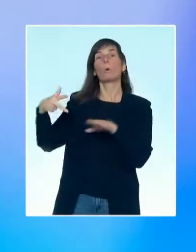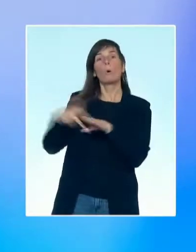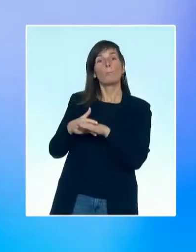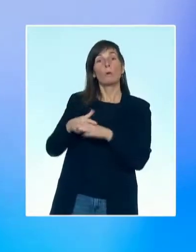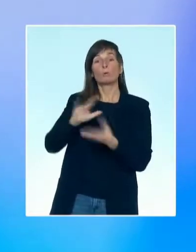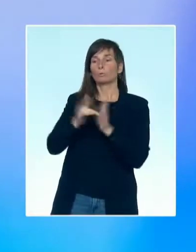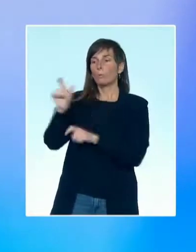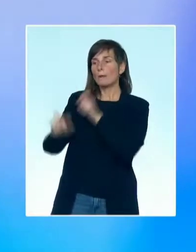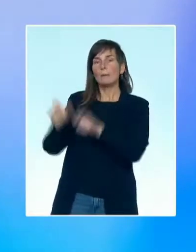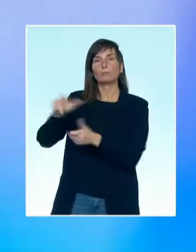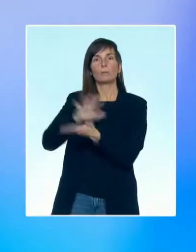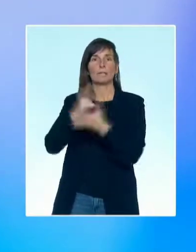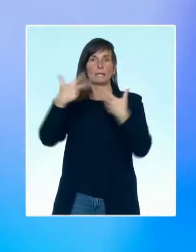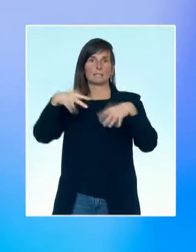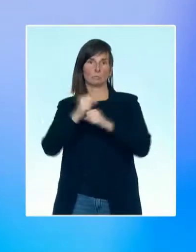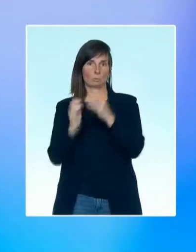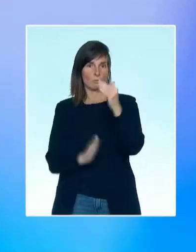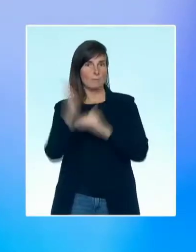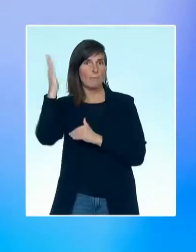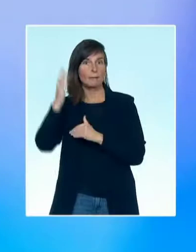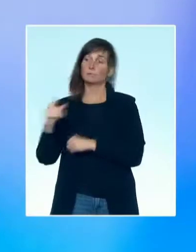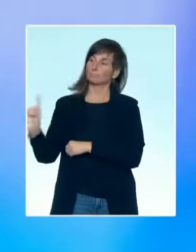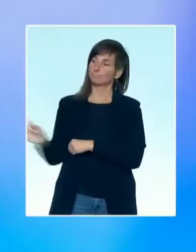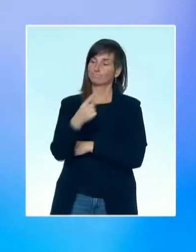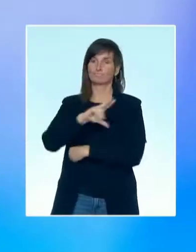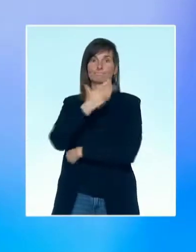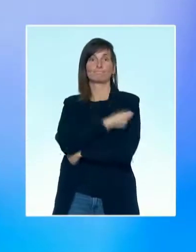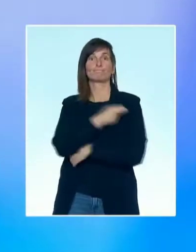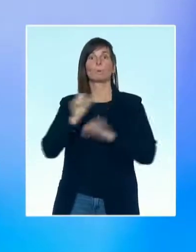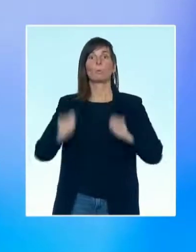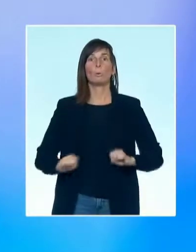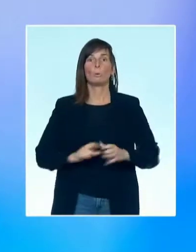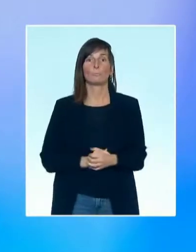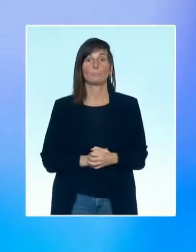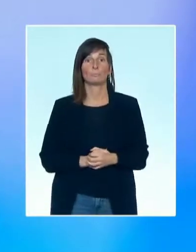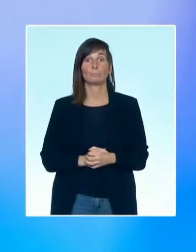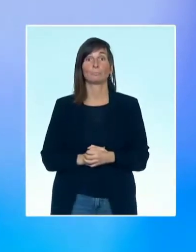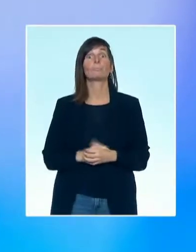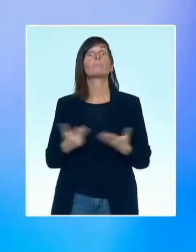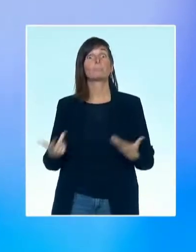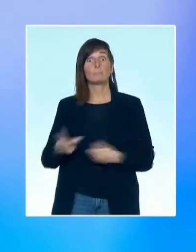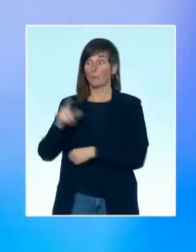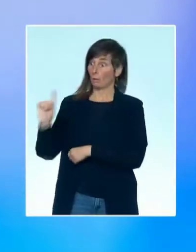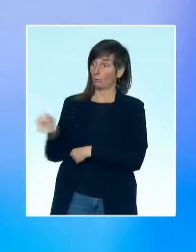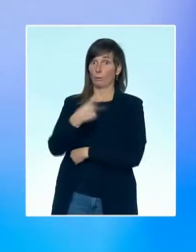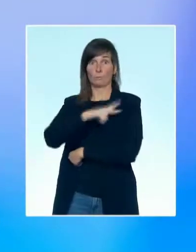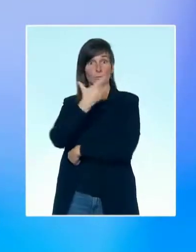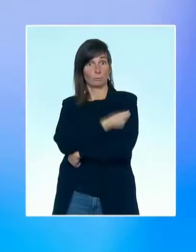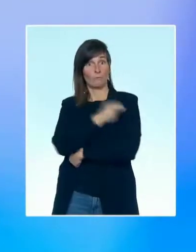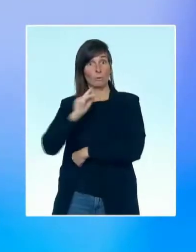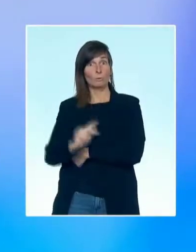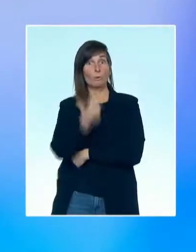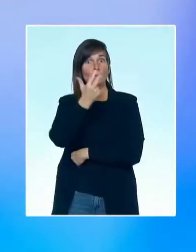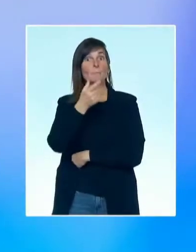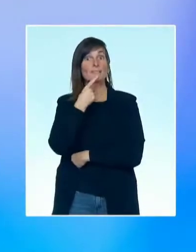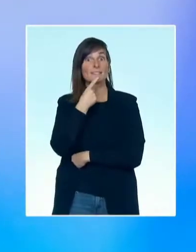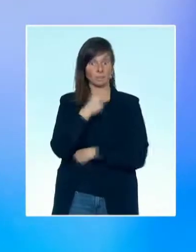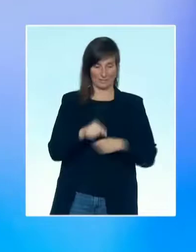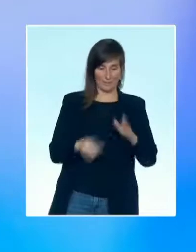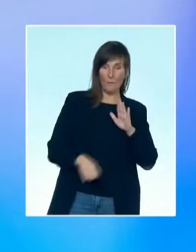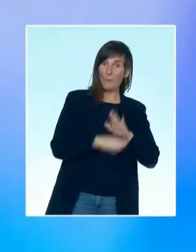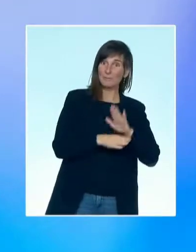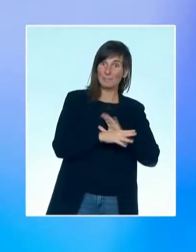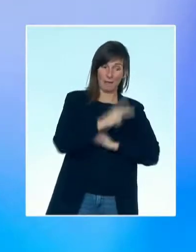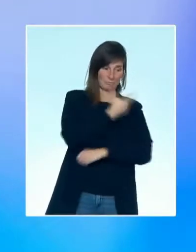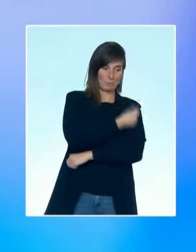de 18 ans et plus. Ce rappel, non seulement il maintient la protection initiale, mais